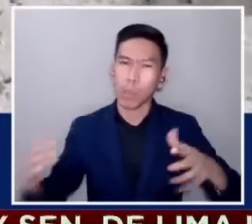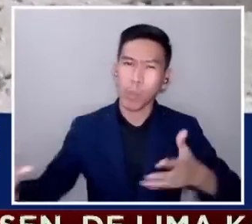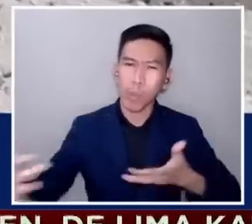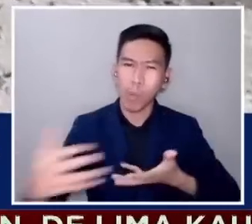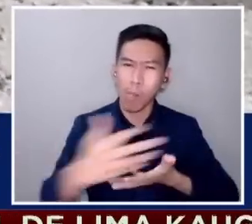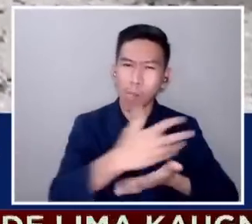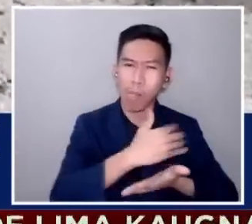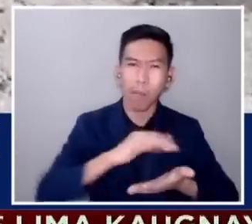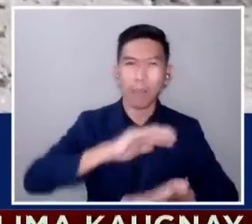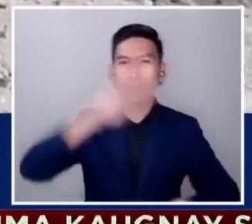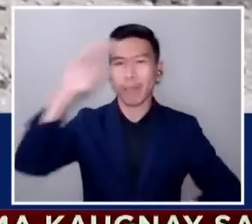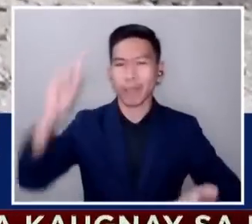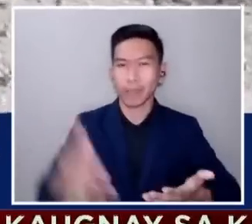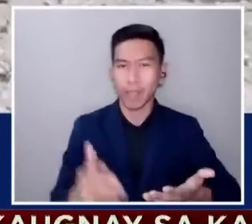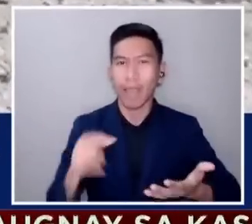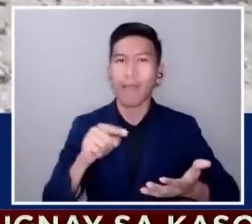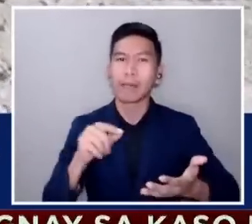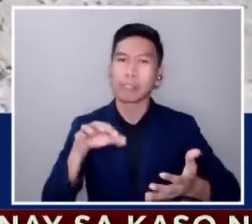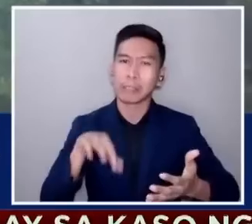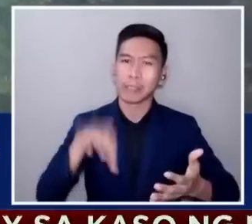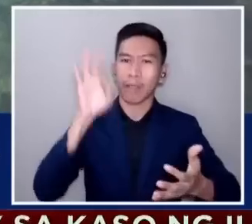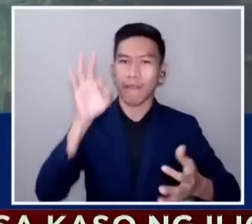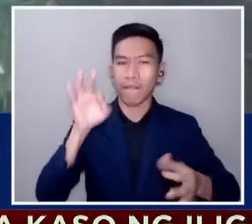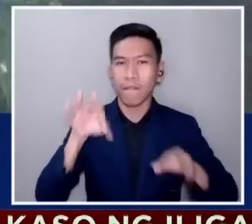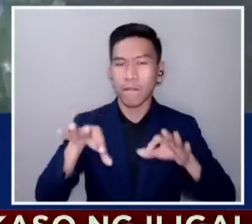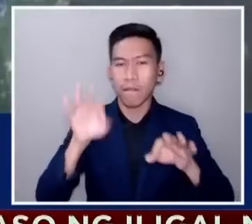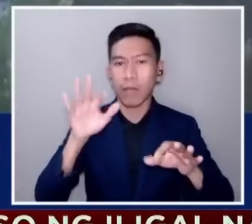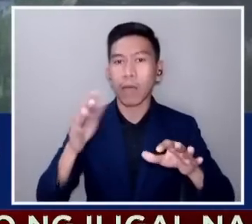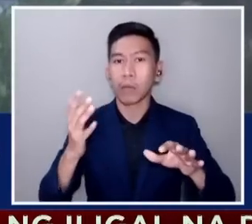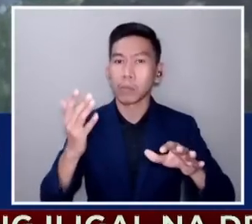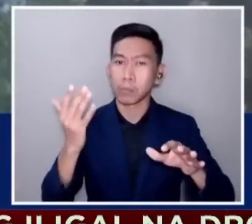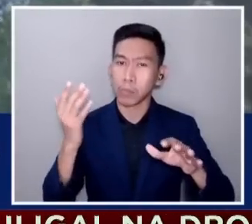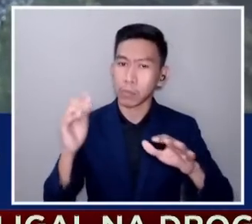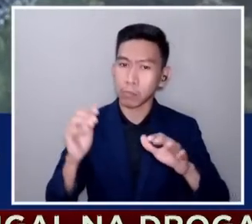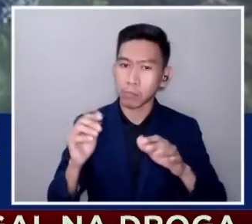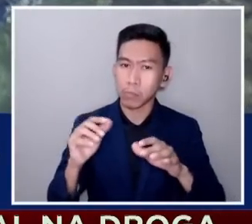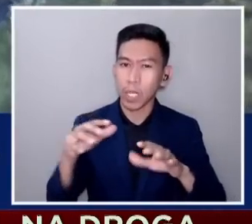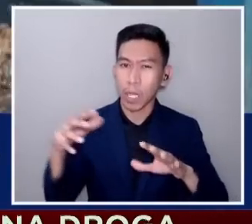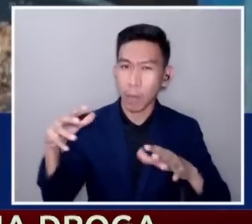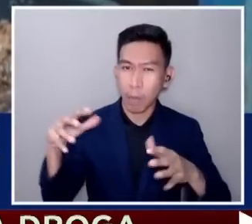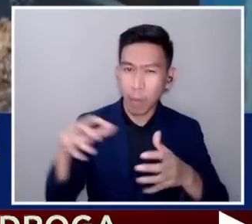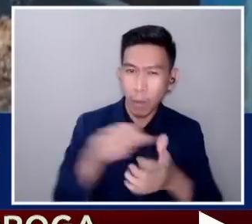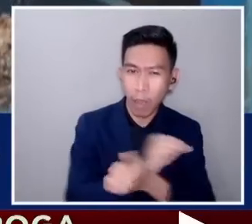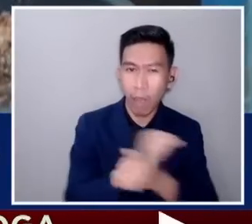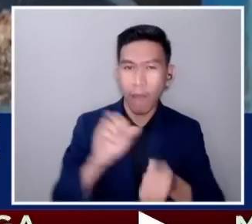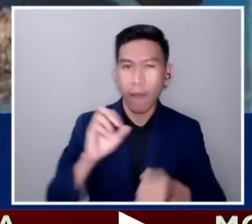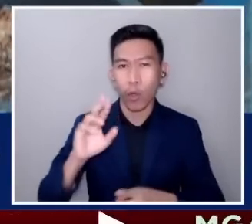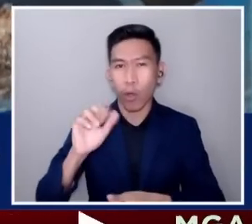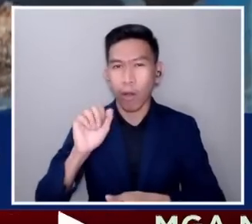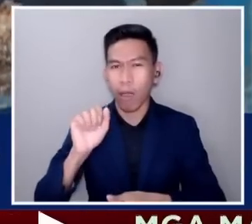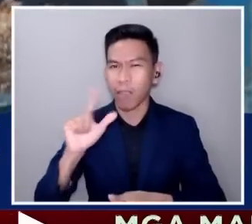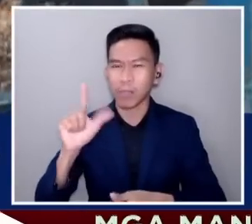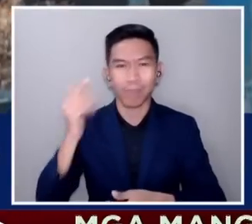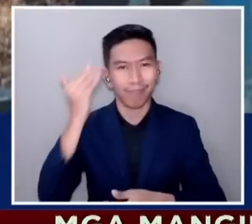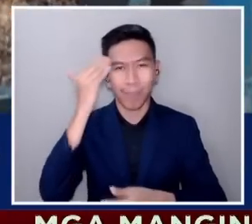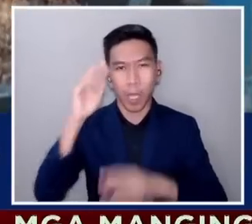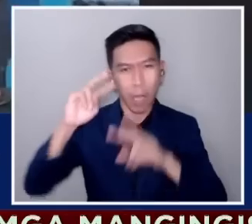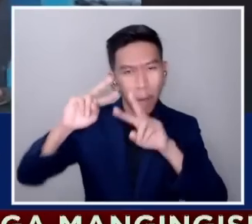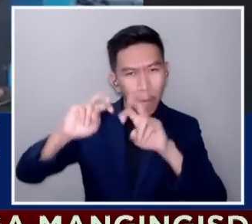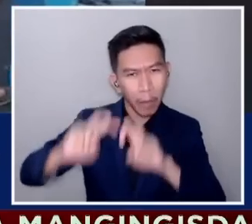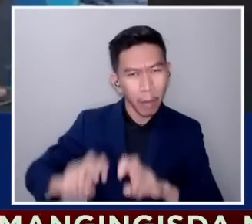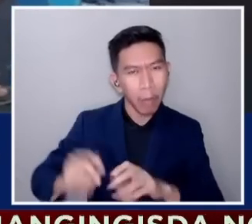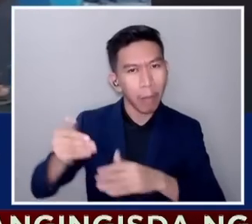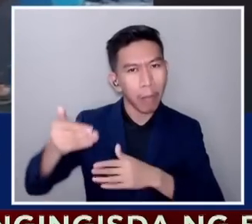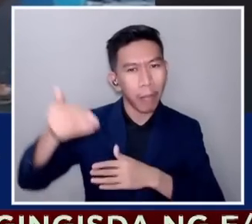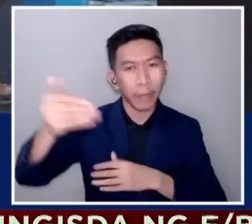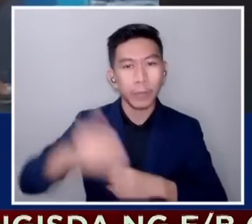nakuha. Hindi pa masukat ang lawak na pinsala nito sa mga corals. Kalimitang matatagpuan ang mga crown of thorns sa